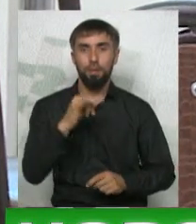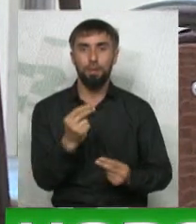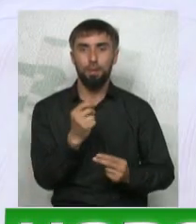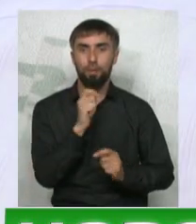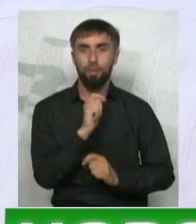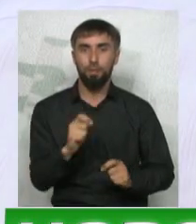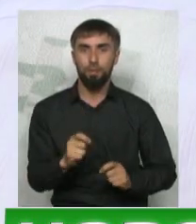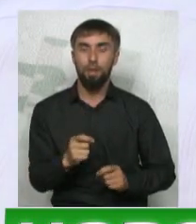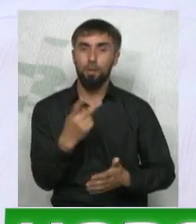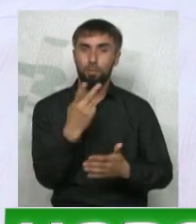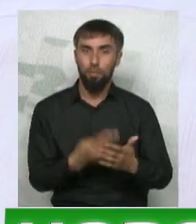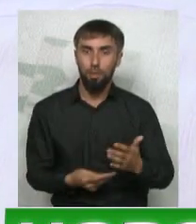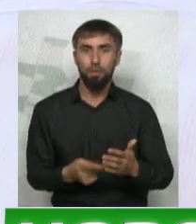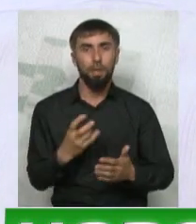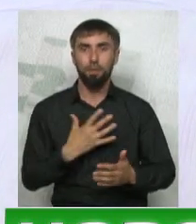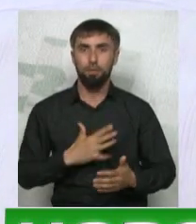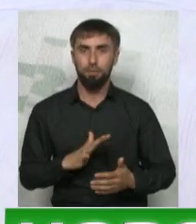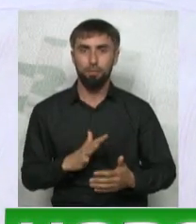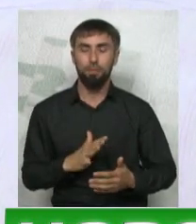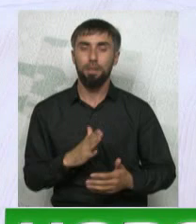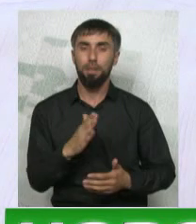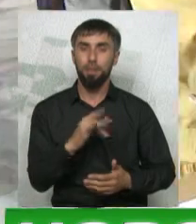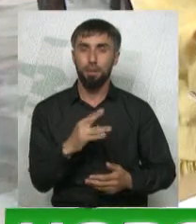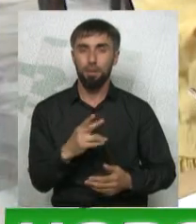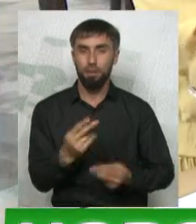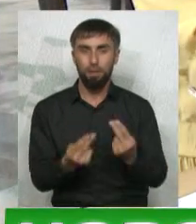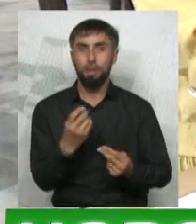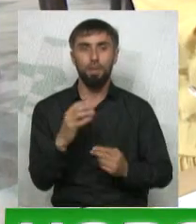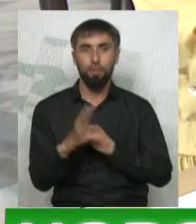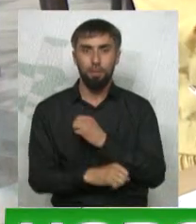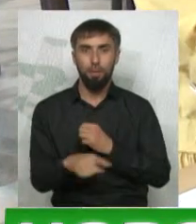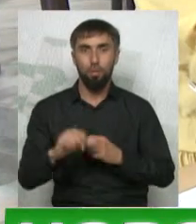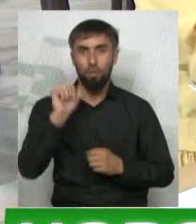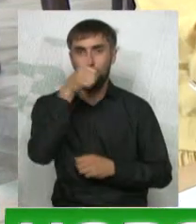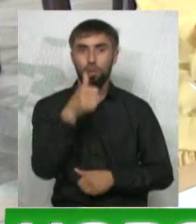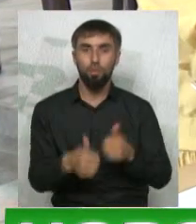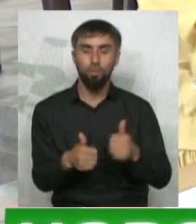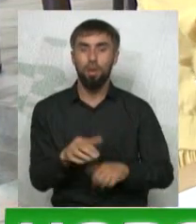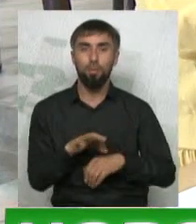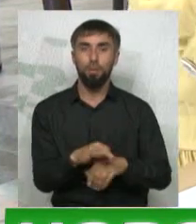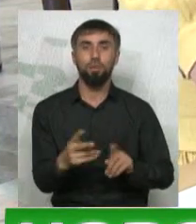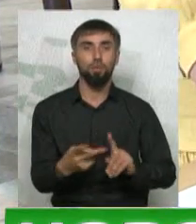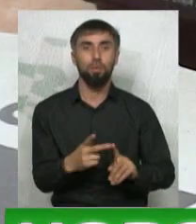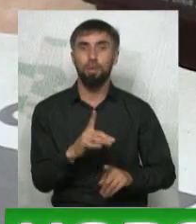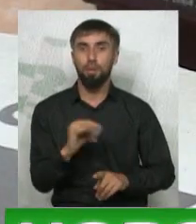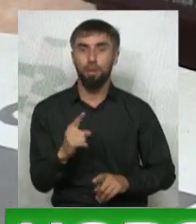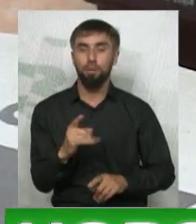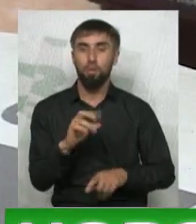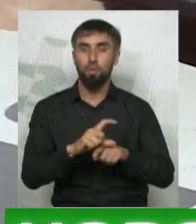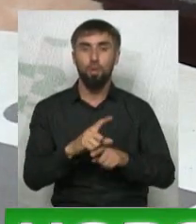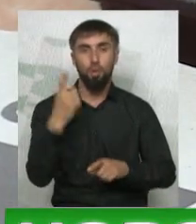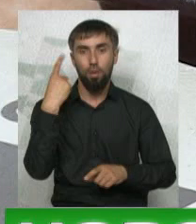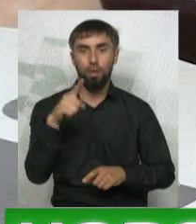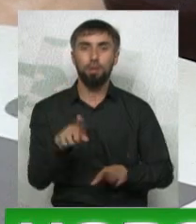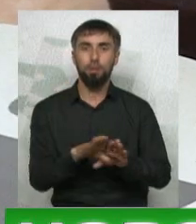денежные призы. Проигравшие не расстраиваются, ведь игра далеко не последняя. В этом году турнир проходил во второй раз. Со слов